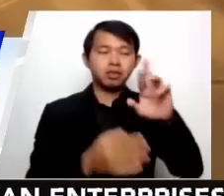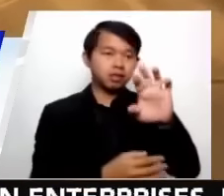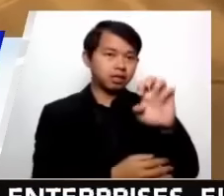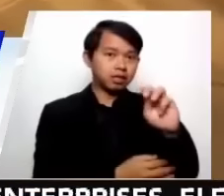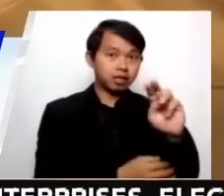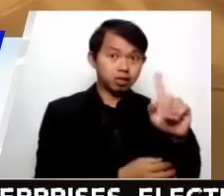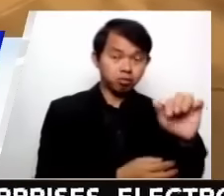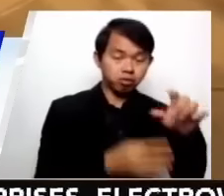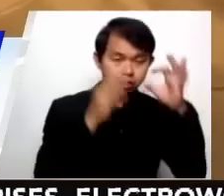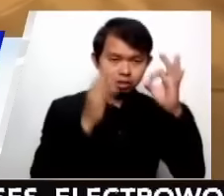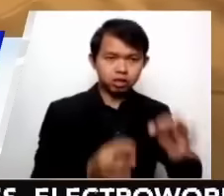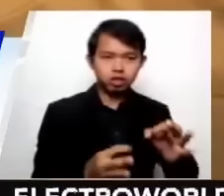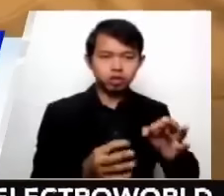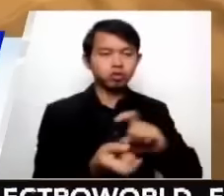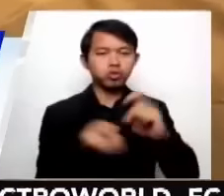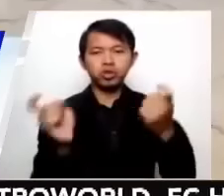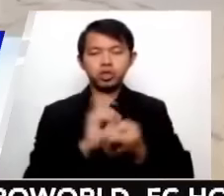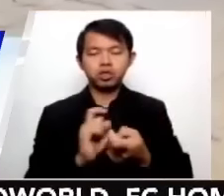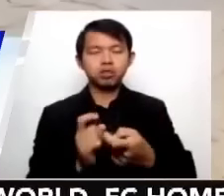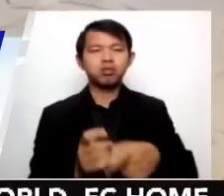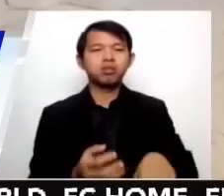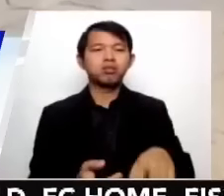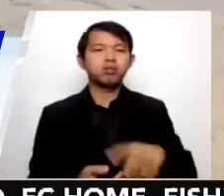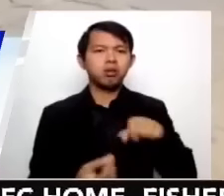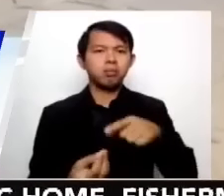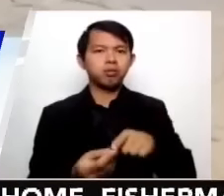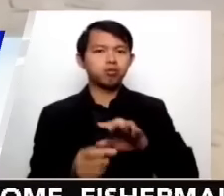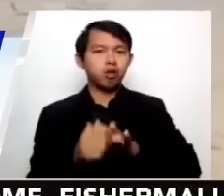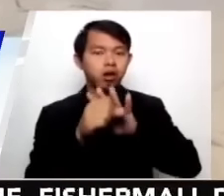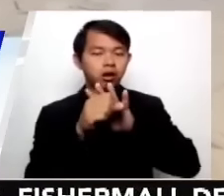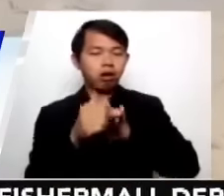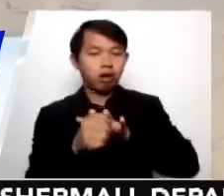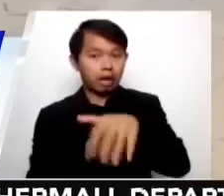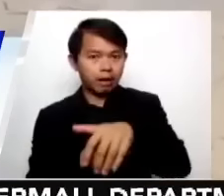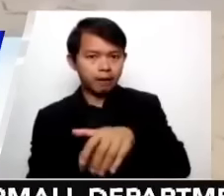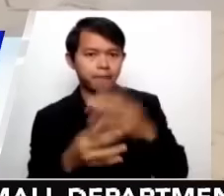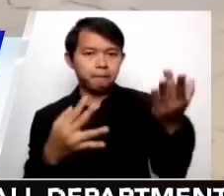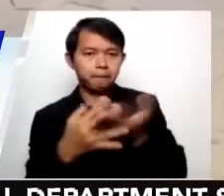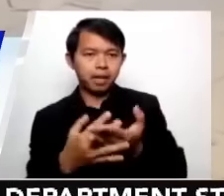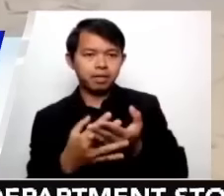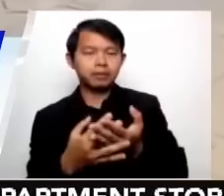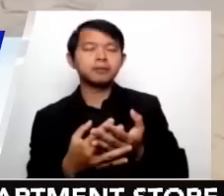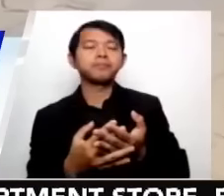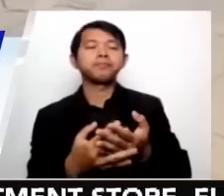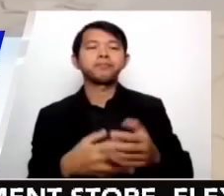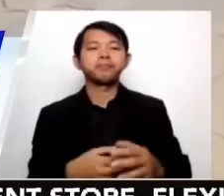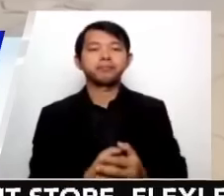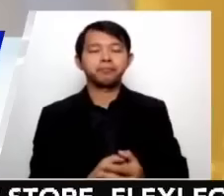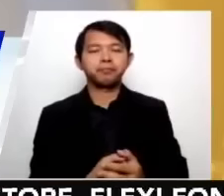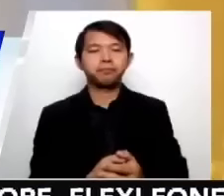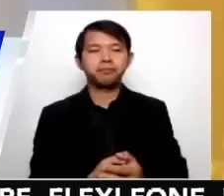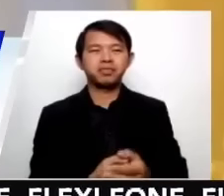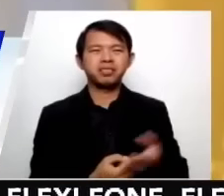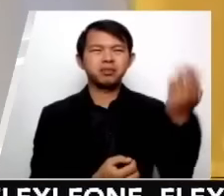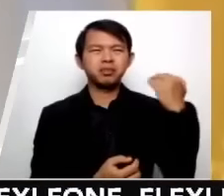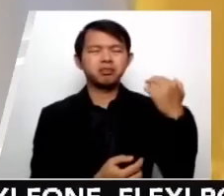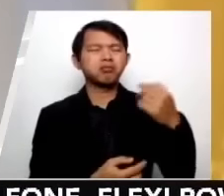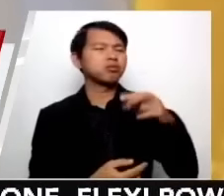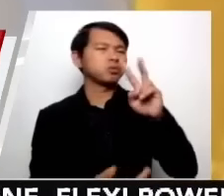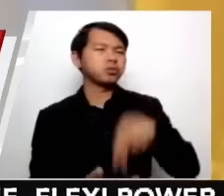na nagbabasura sa reklamong rape na inihain ng isang menor de edad laban kay Quiboloy noong